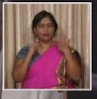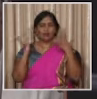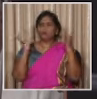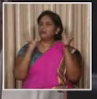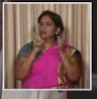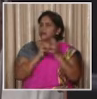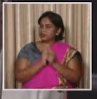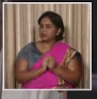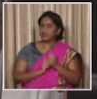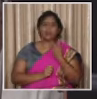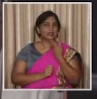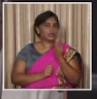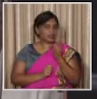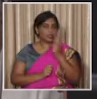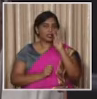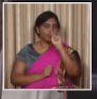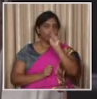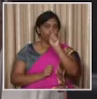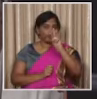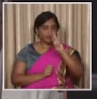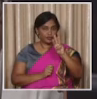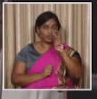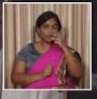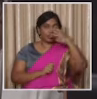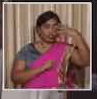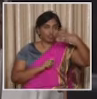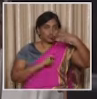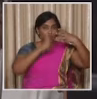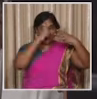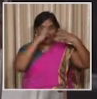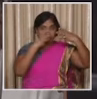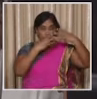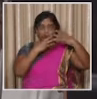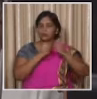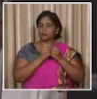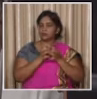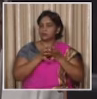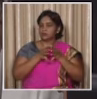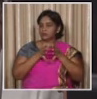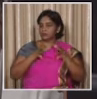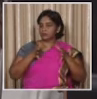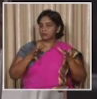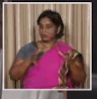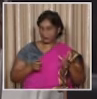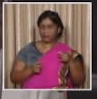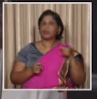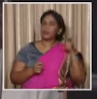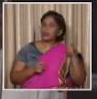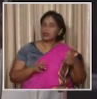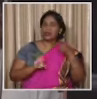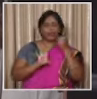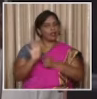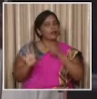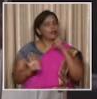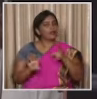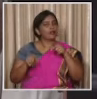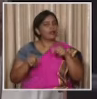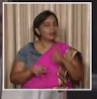අපේ ආර්ථිකය විශ්ව විස්තුන තුන්වැනි කාර්තුවේ සිට පිබිදෙන්ට පටන් ගත්තා. මේ වසරේදී